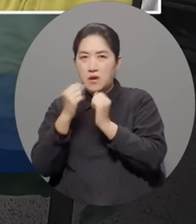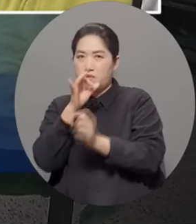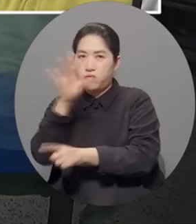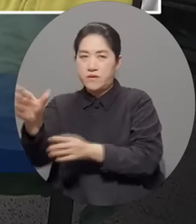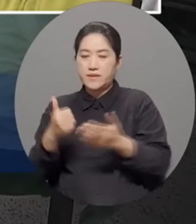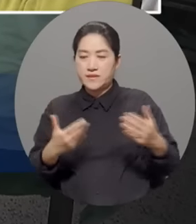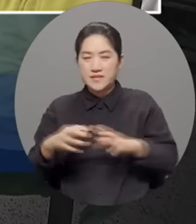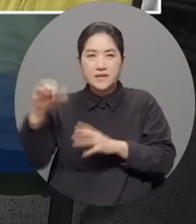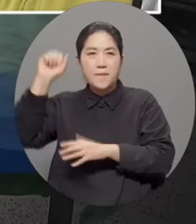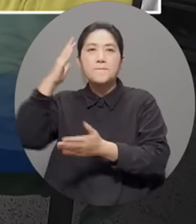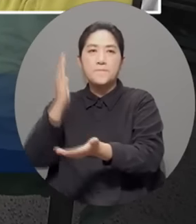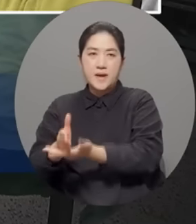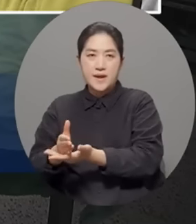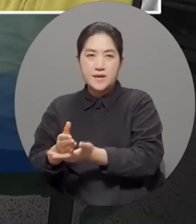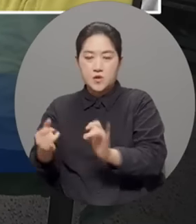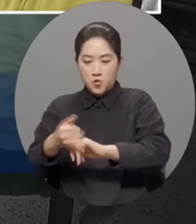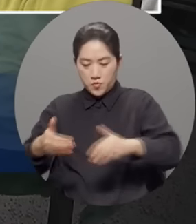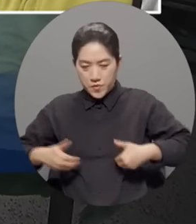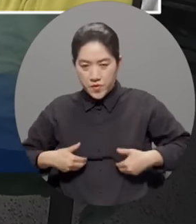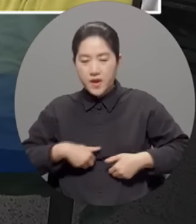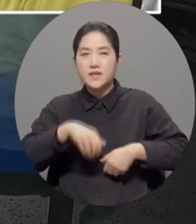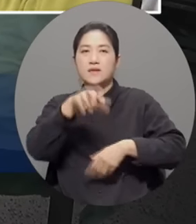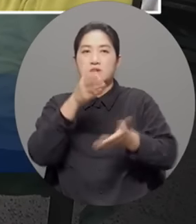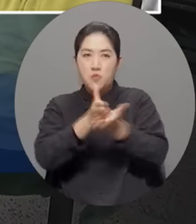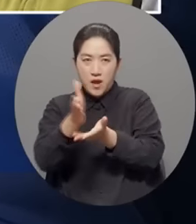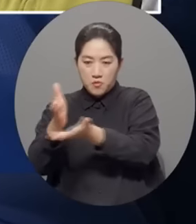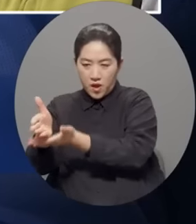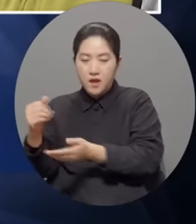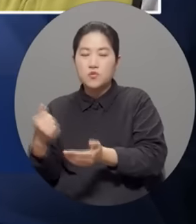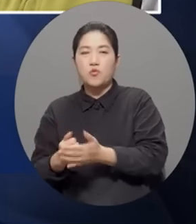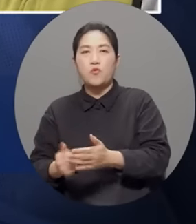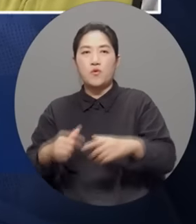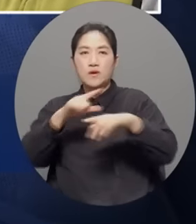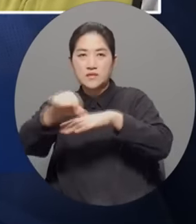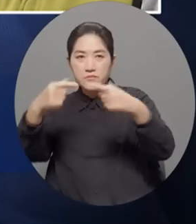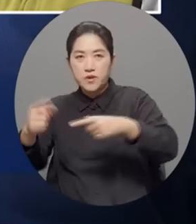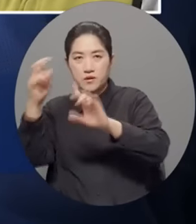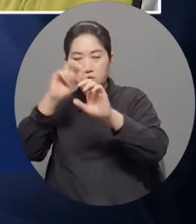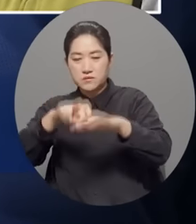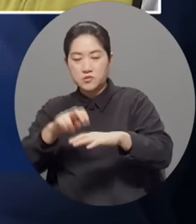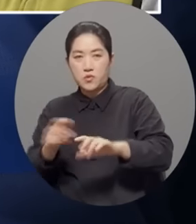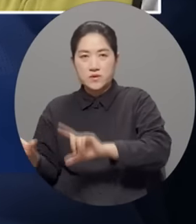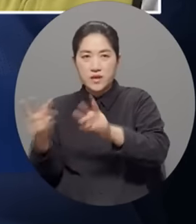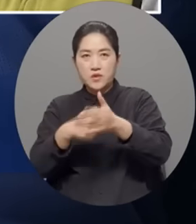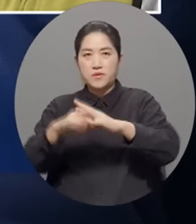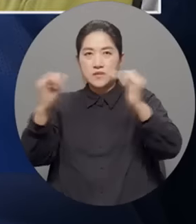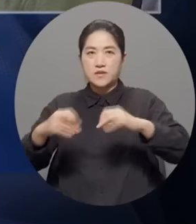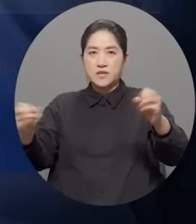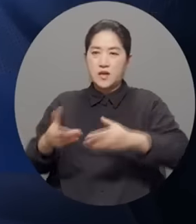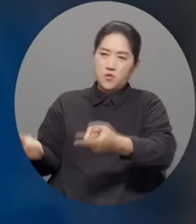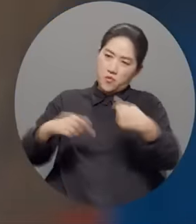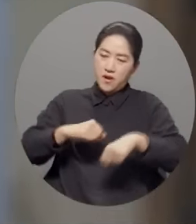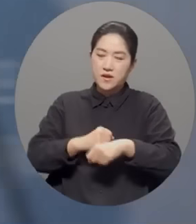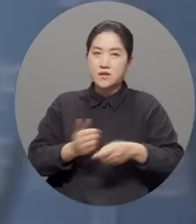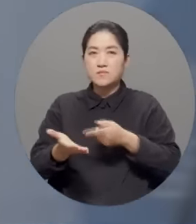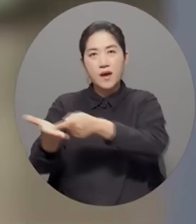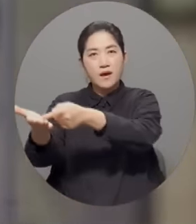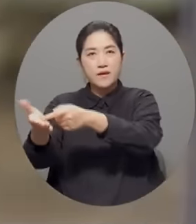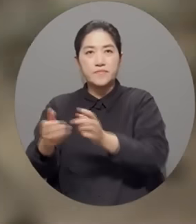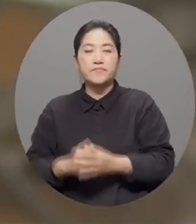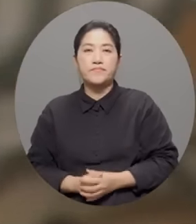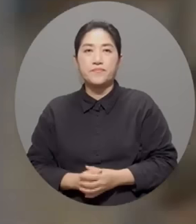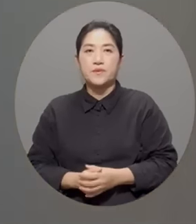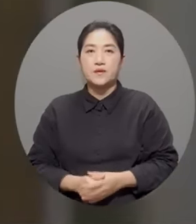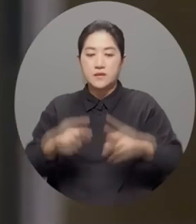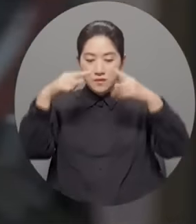철회하고 필수의료와 지역의료를 살리기 위한 사회적 대화에 나설 것을 강력하게 요구합니다.